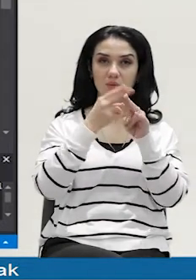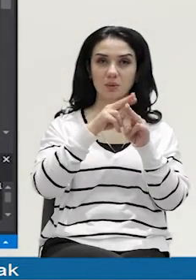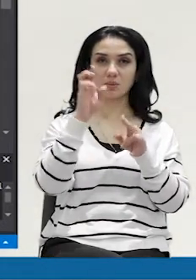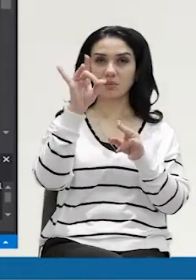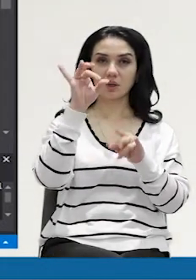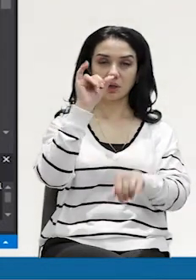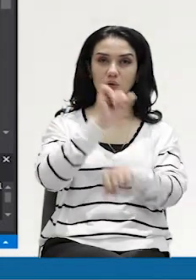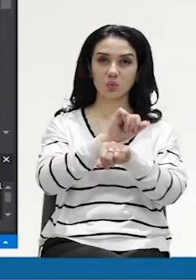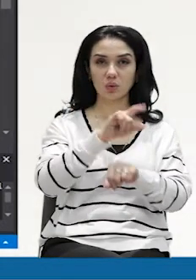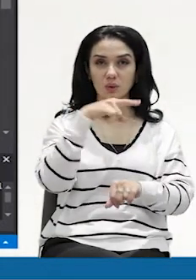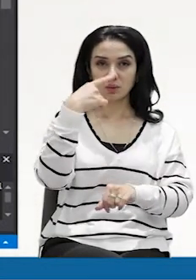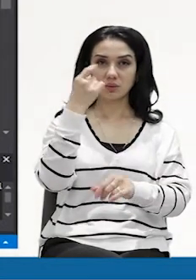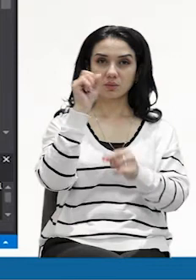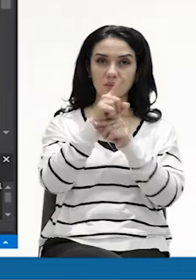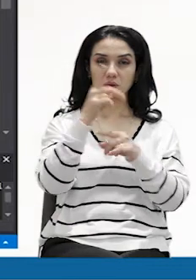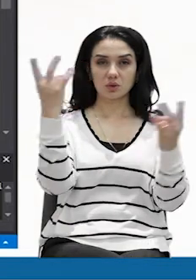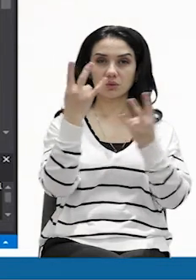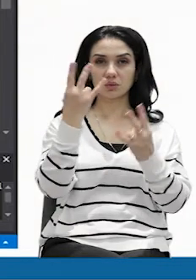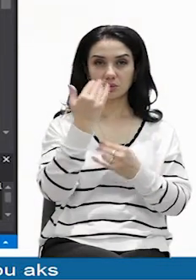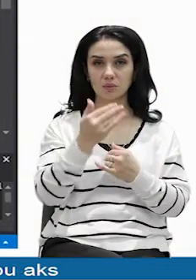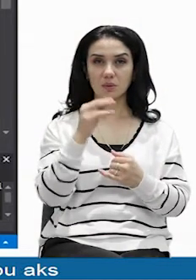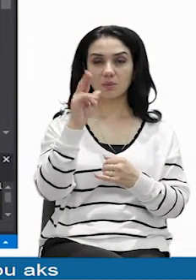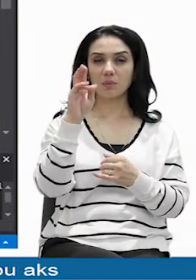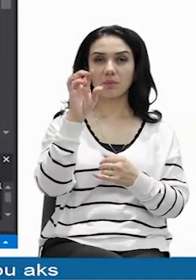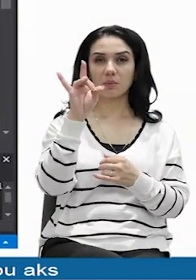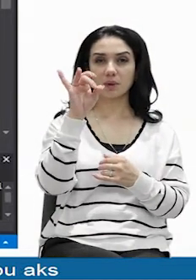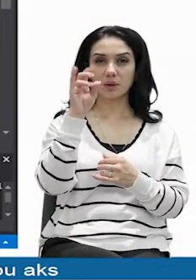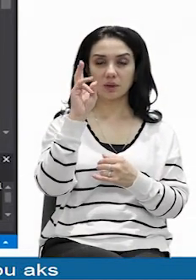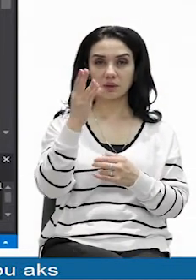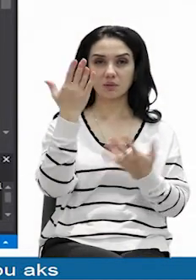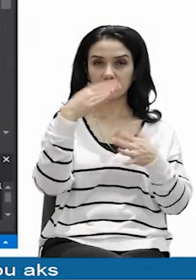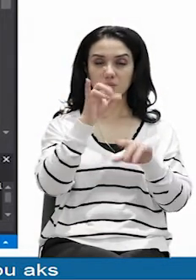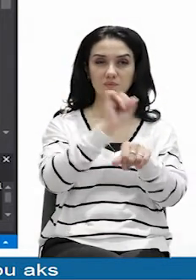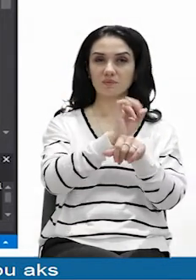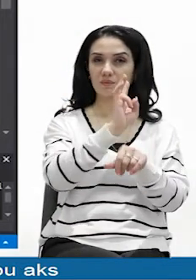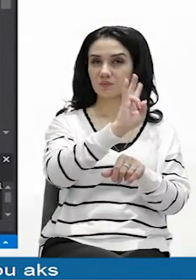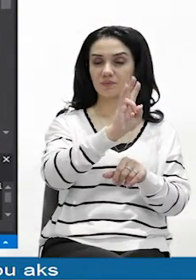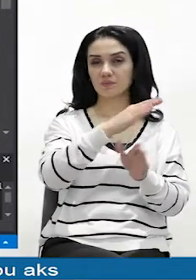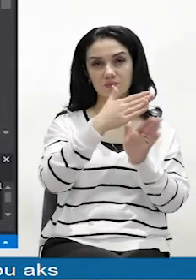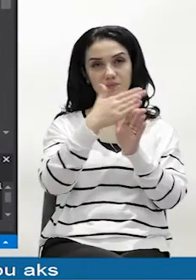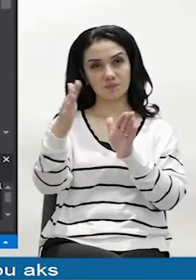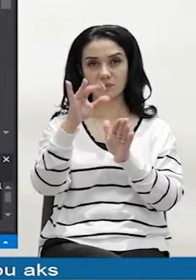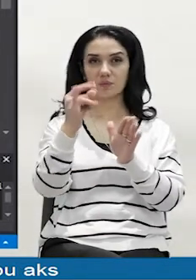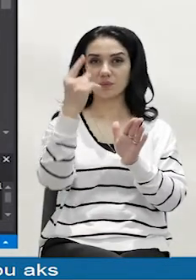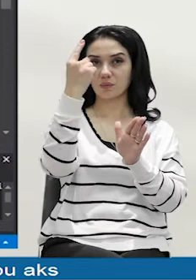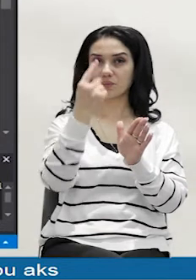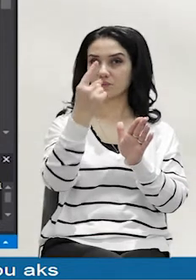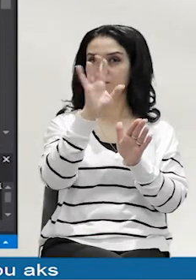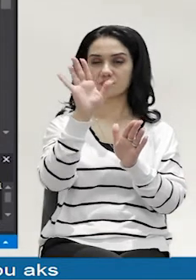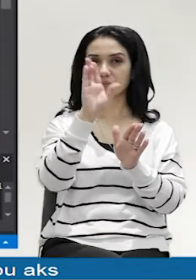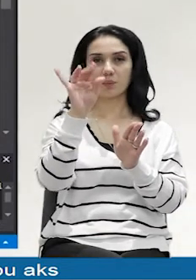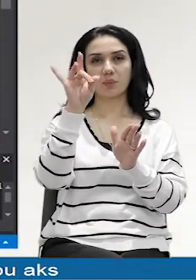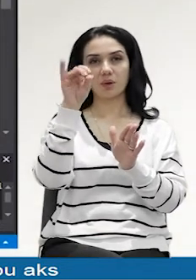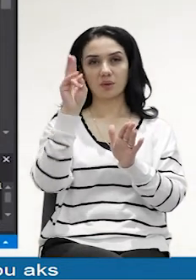Brick, tohtat bunu degen narsani bilişimiz gerek etti. Brick sınır işte degen. Şunarlıya her bitti satır bir bulmagen de bu